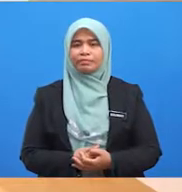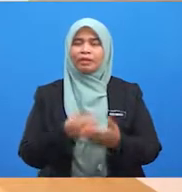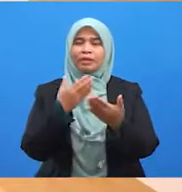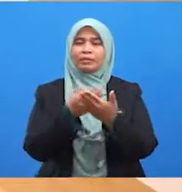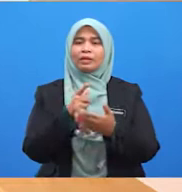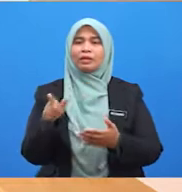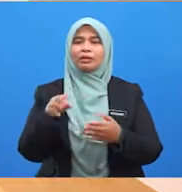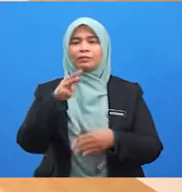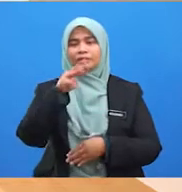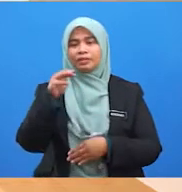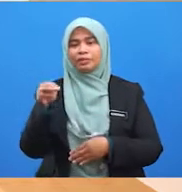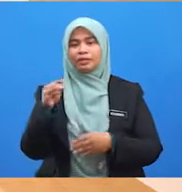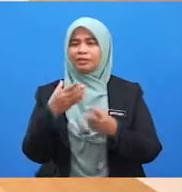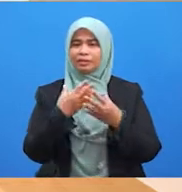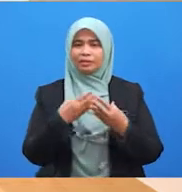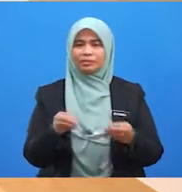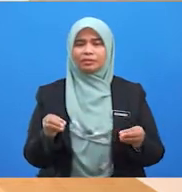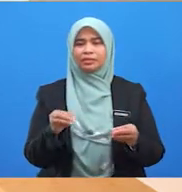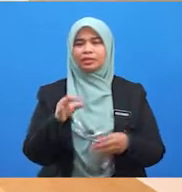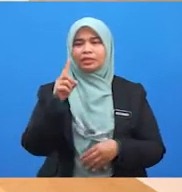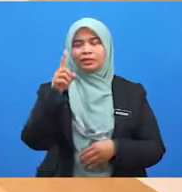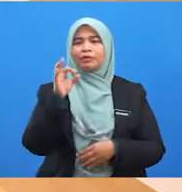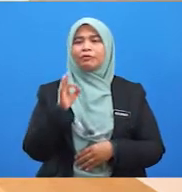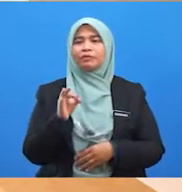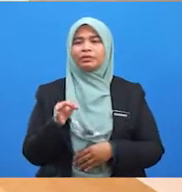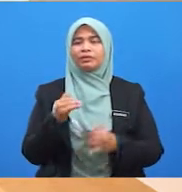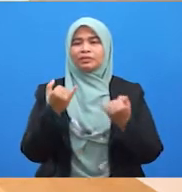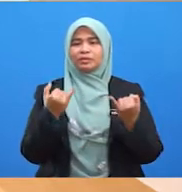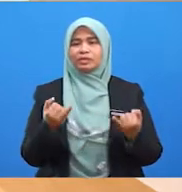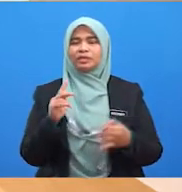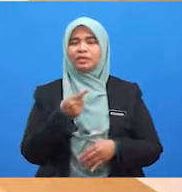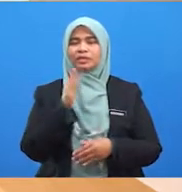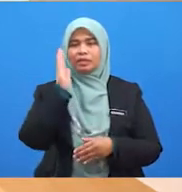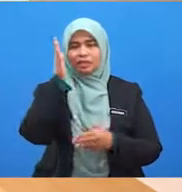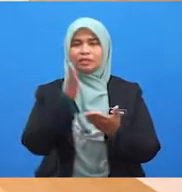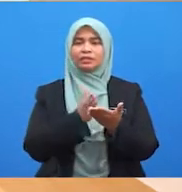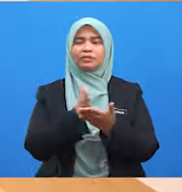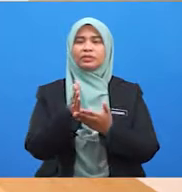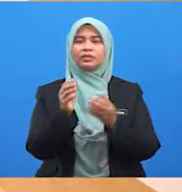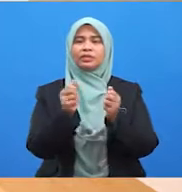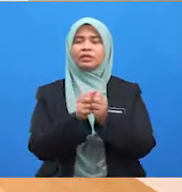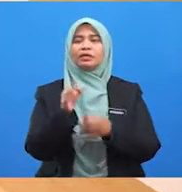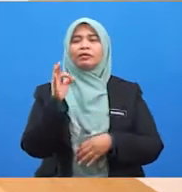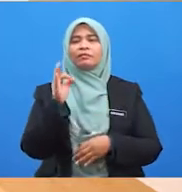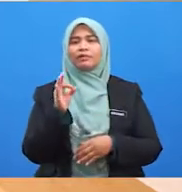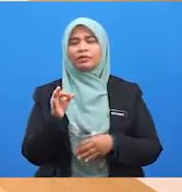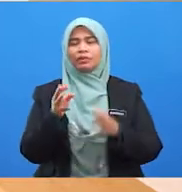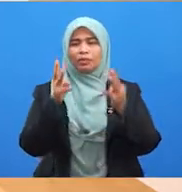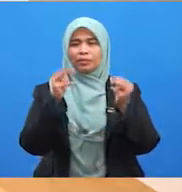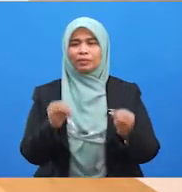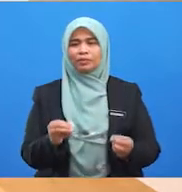Baiklah murid-murid, selesai satu faktor. Sekarang kita akan teruskan dengan faktor manusia yang